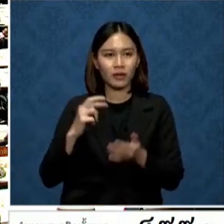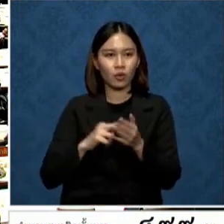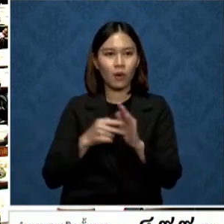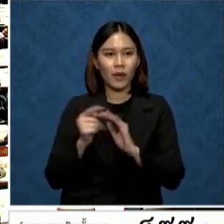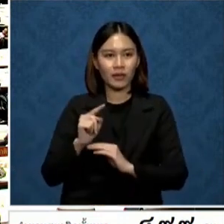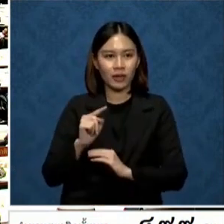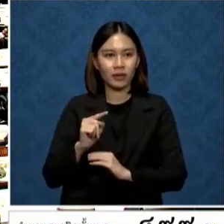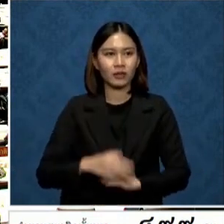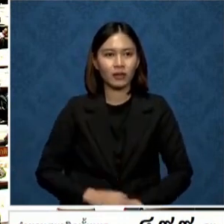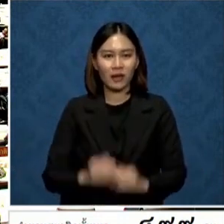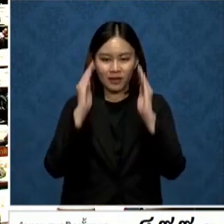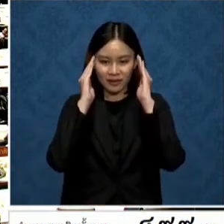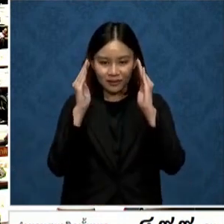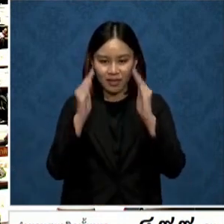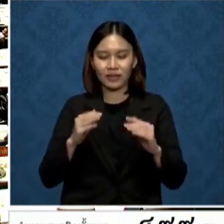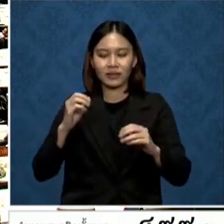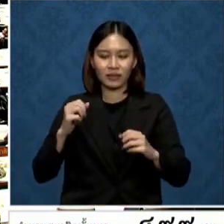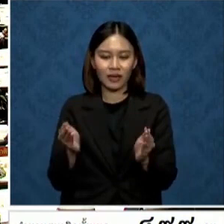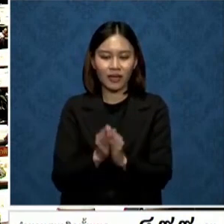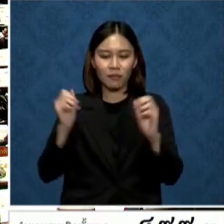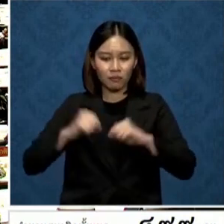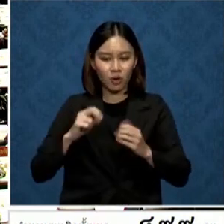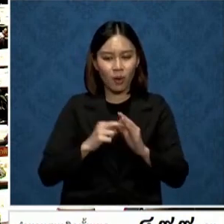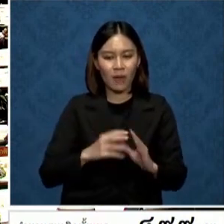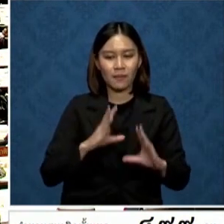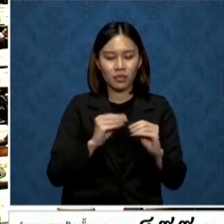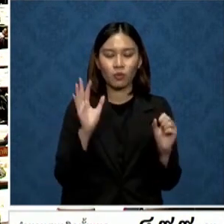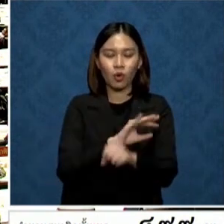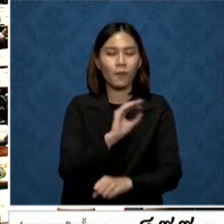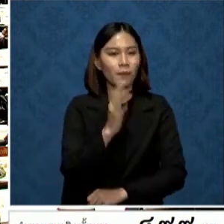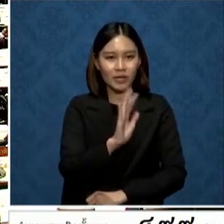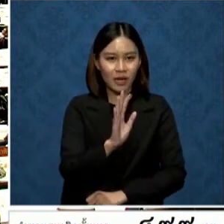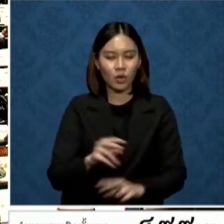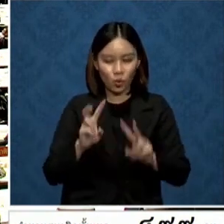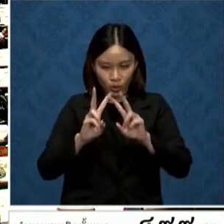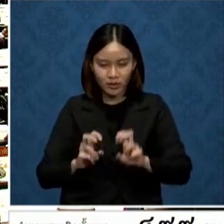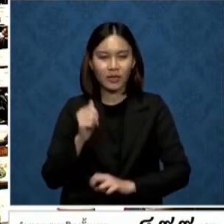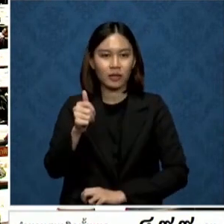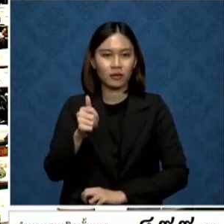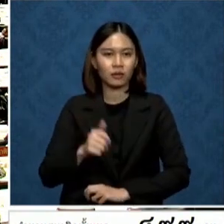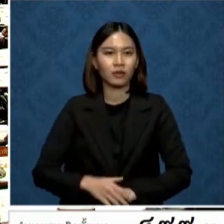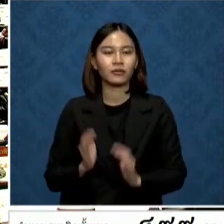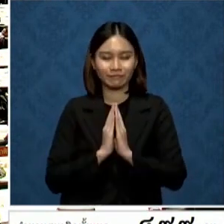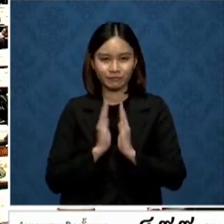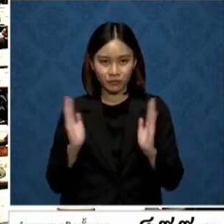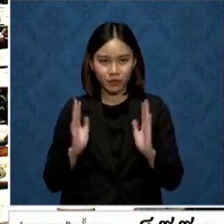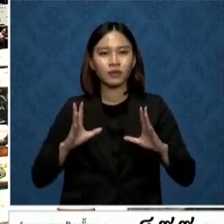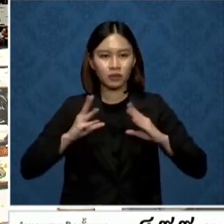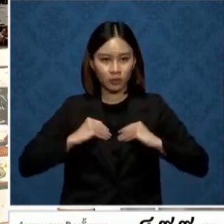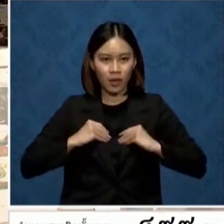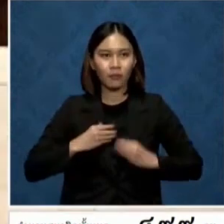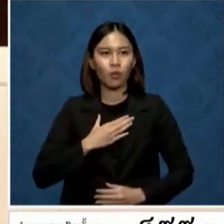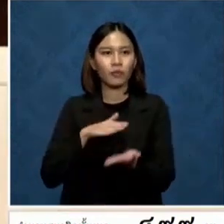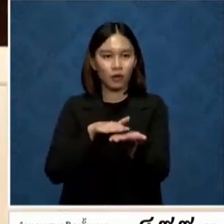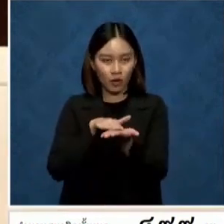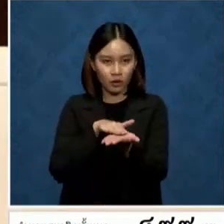ความว่าไม่มีเจตนาจะลงมติไม่ใช่หมายความว่าองค์ประชุมไม่ครบครับท่านวินิจฉัยให้ดีฮะครับขอบคุณครับเห็นด้วยนะครับผม